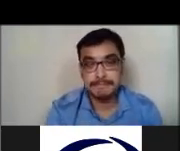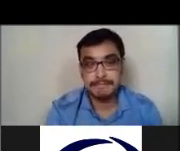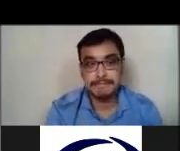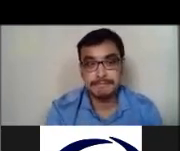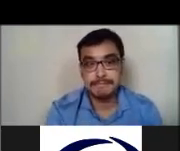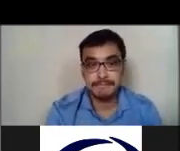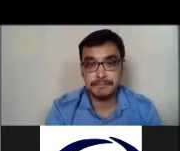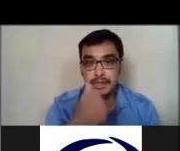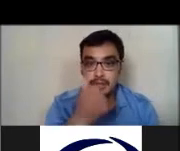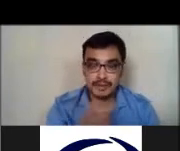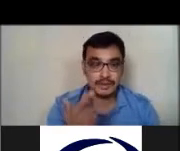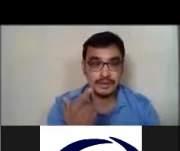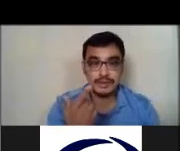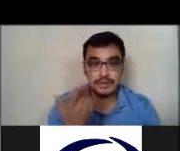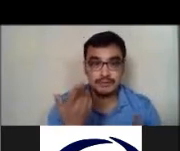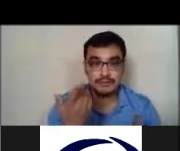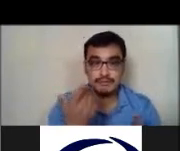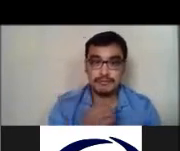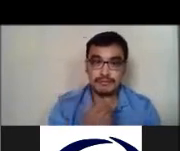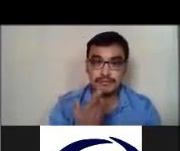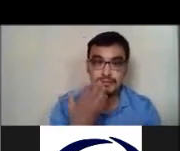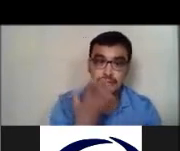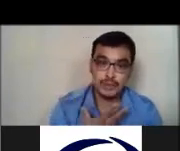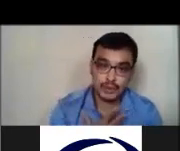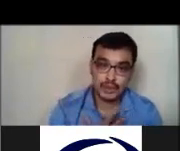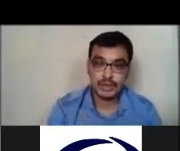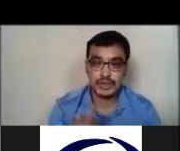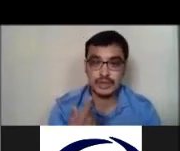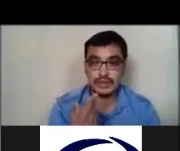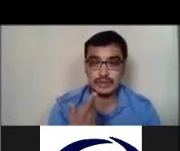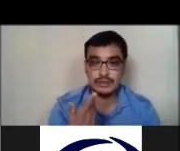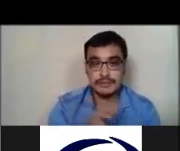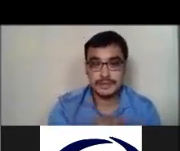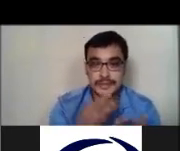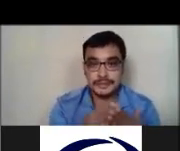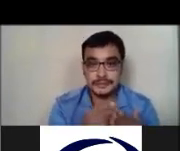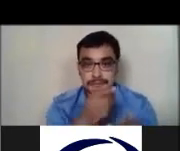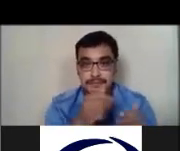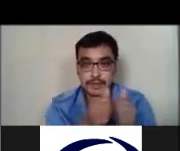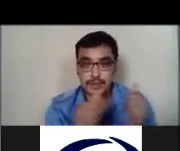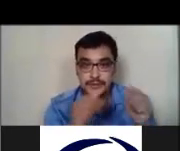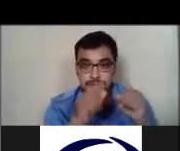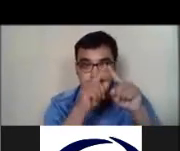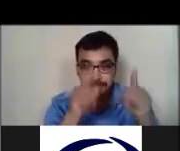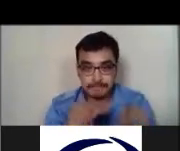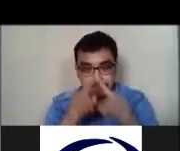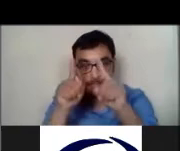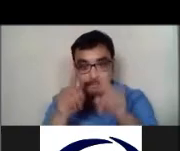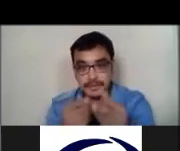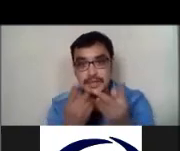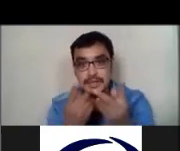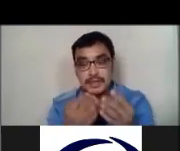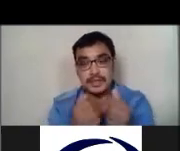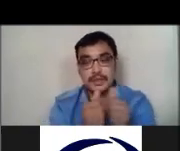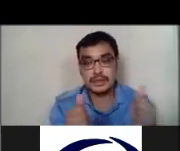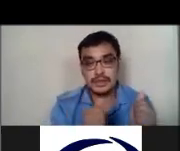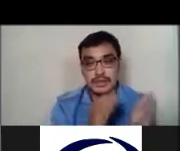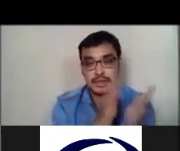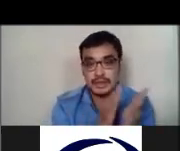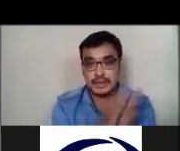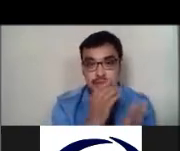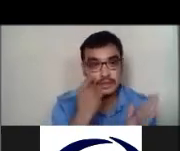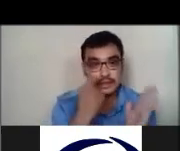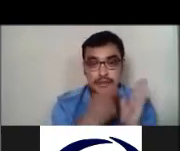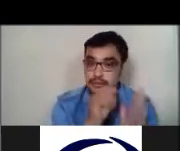अब डिप्रेसनको कति रहेछ त जिबिबी सर्भाइभरमा भनेर पिएचक्यू 9 दिएको डेटाको मैले यहाँ राख्न खोज्दैछु।